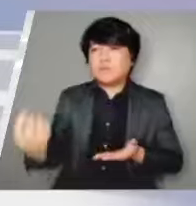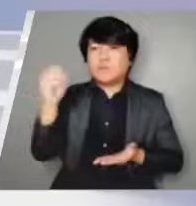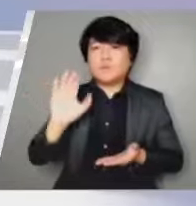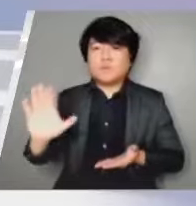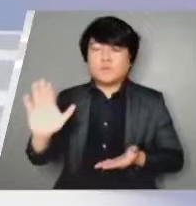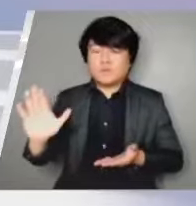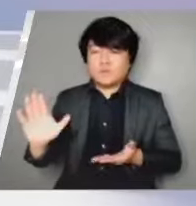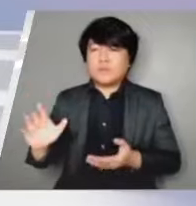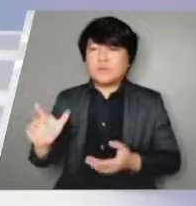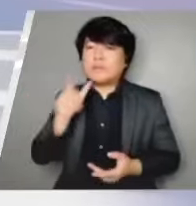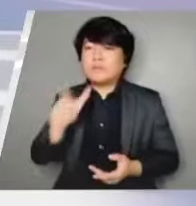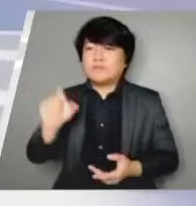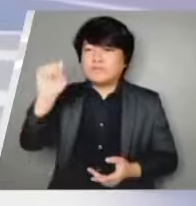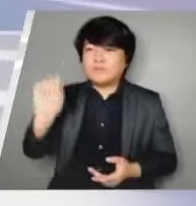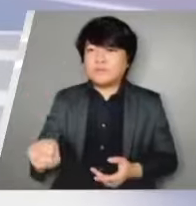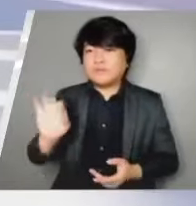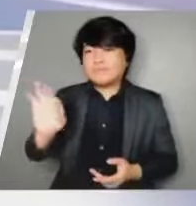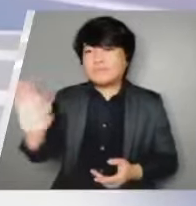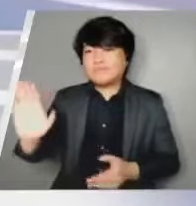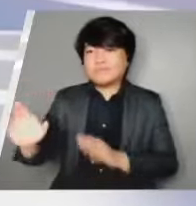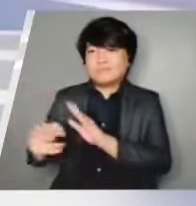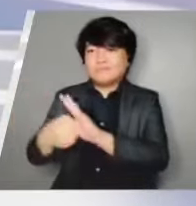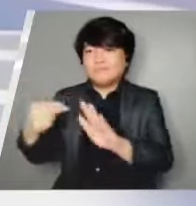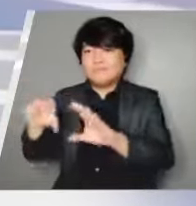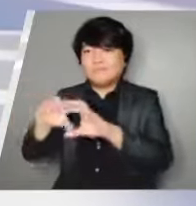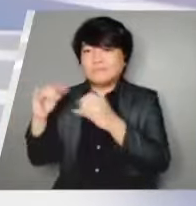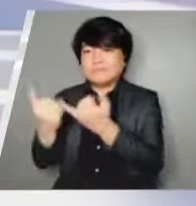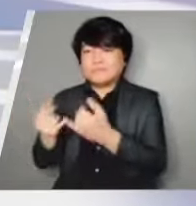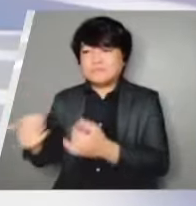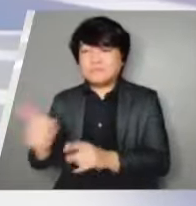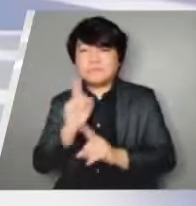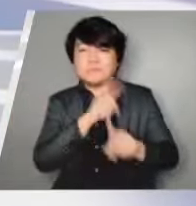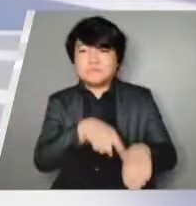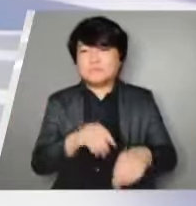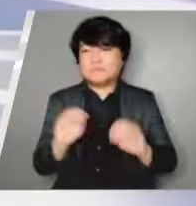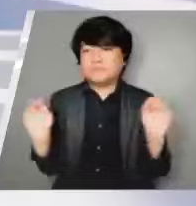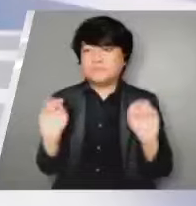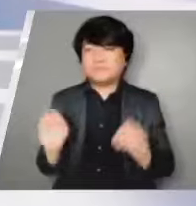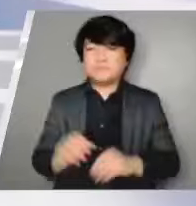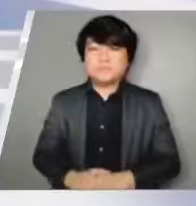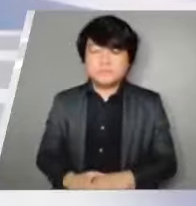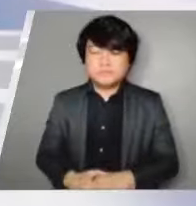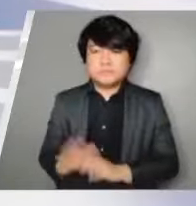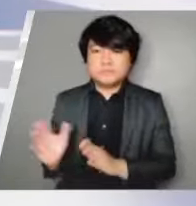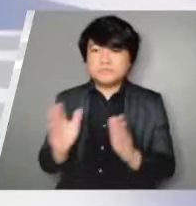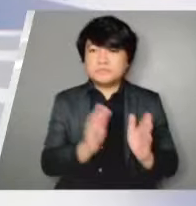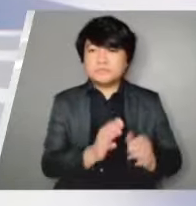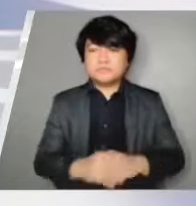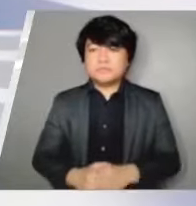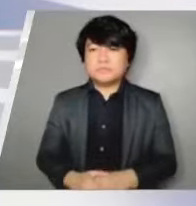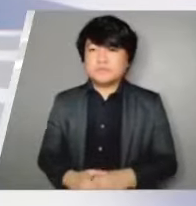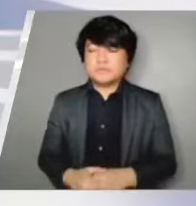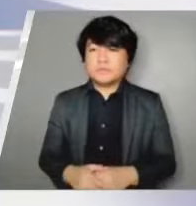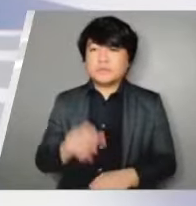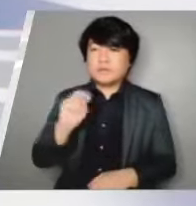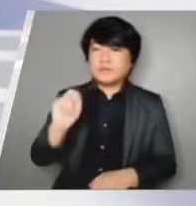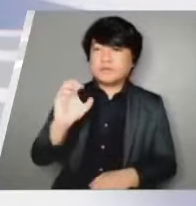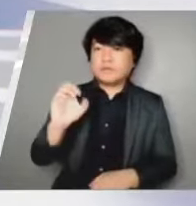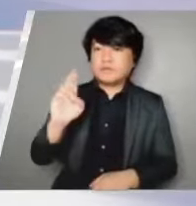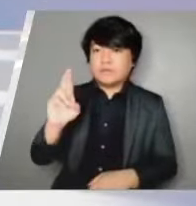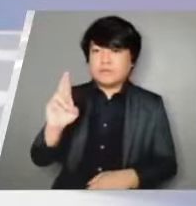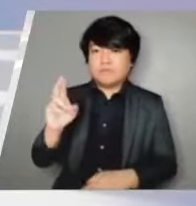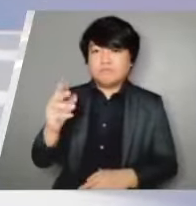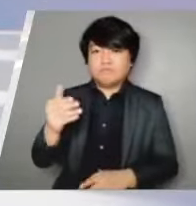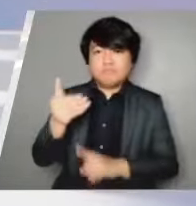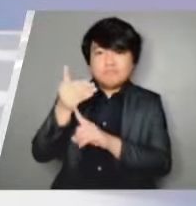gawain. Wala pang pahayag ang Lucky South 99. Desisyon sa hiring na dagdag sahod sa Metro Manila, posibleng ilabas sa